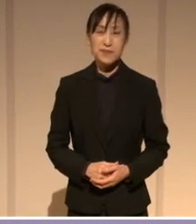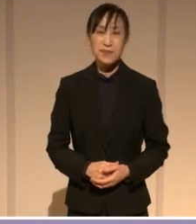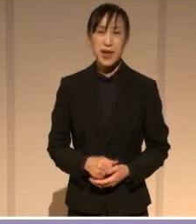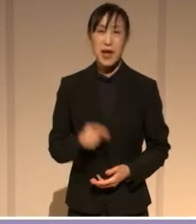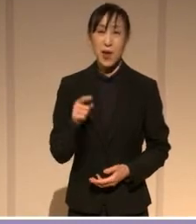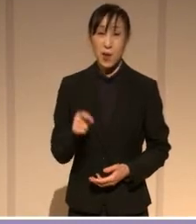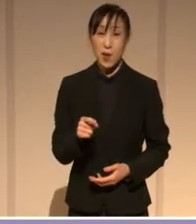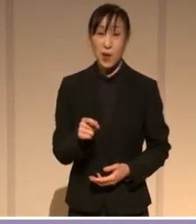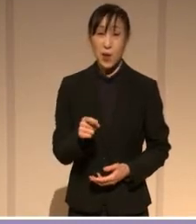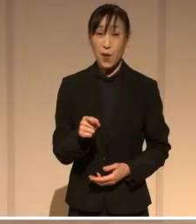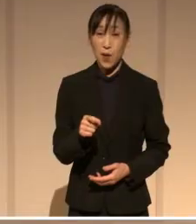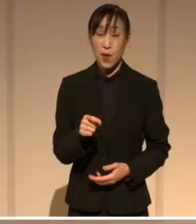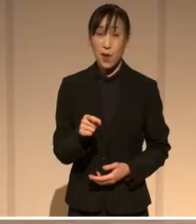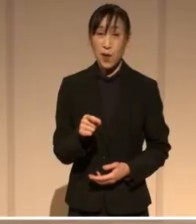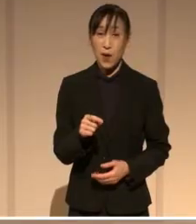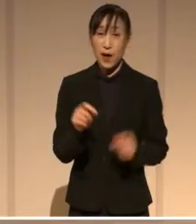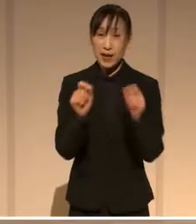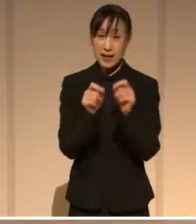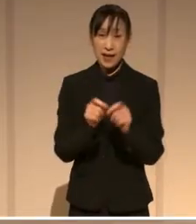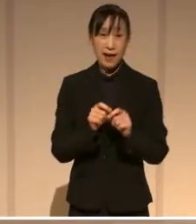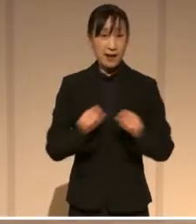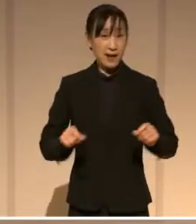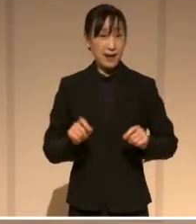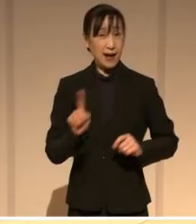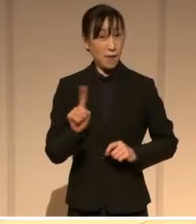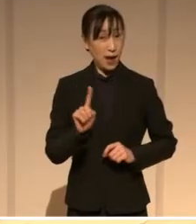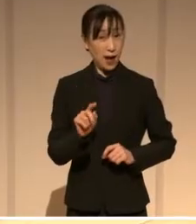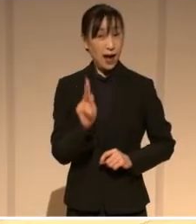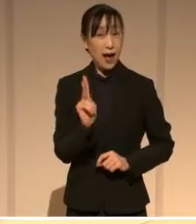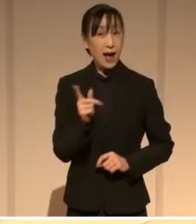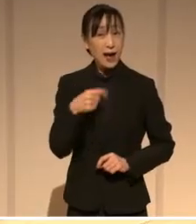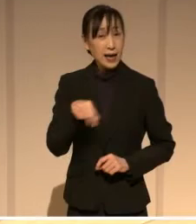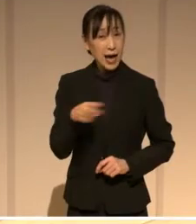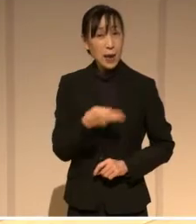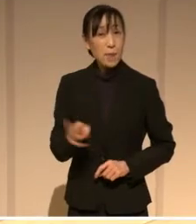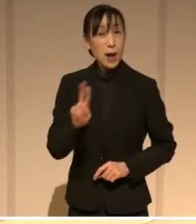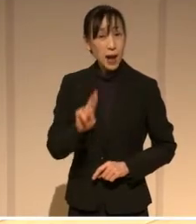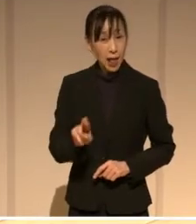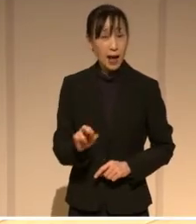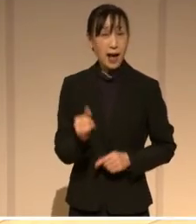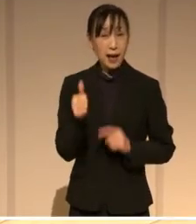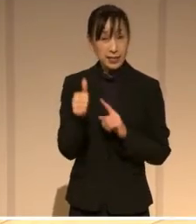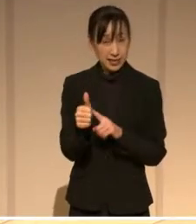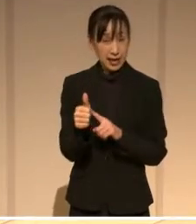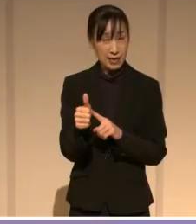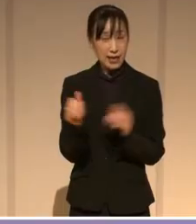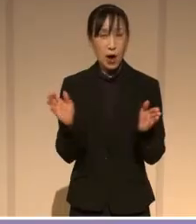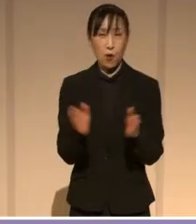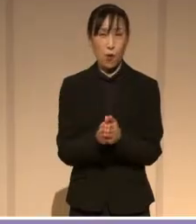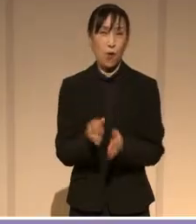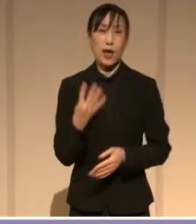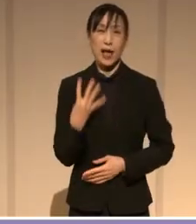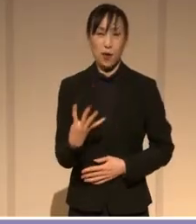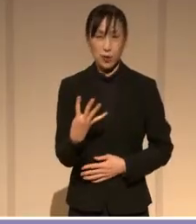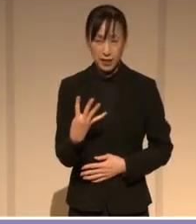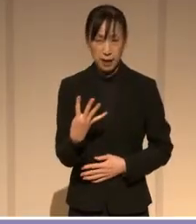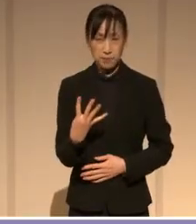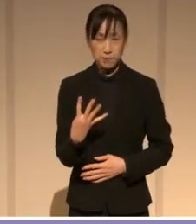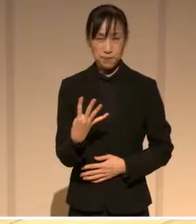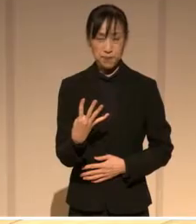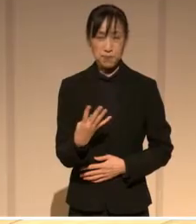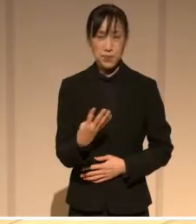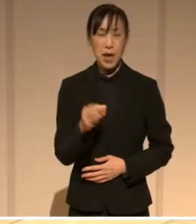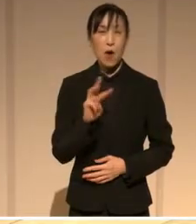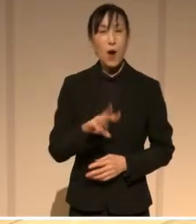ご覧いただけますか結果はカンパラさんが3点と1点で合計4点では子